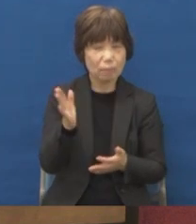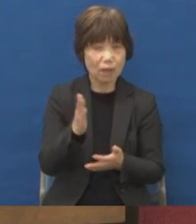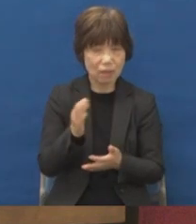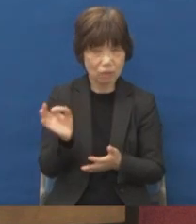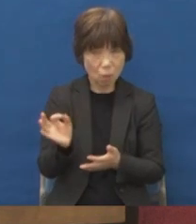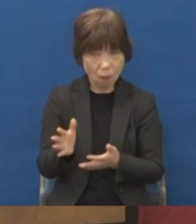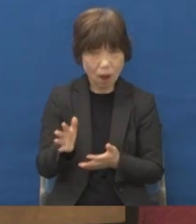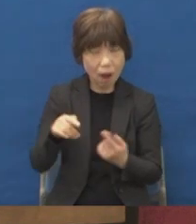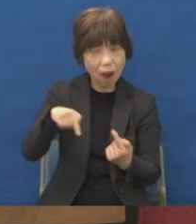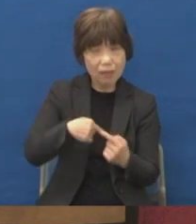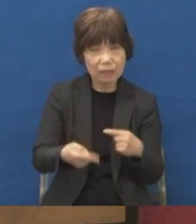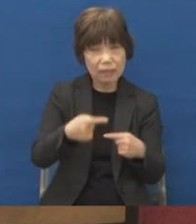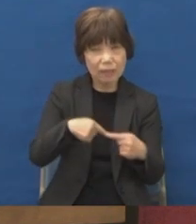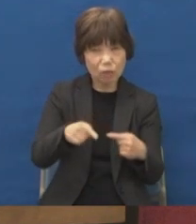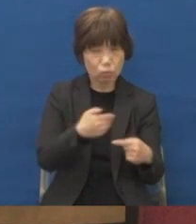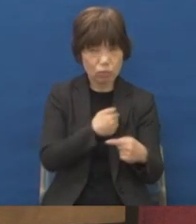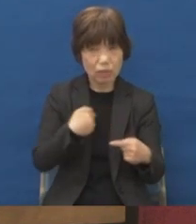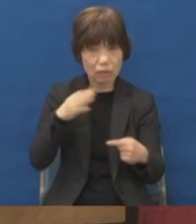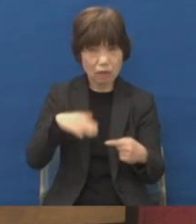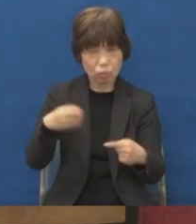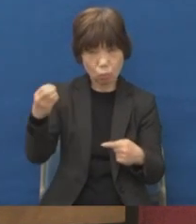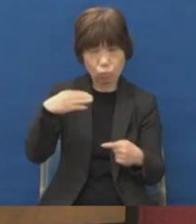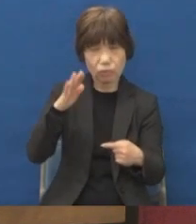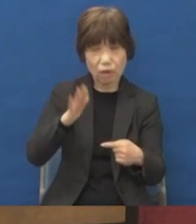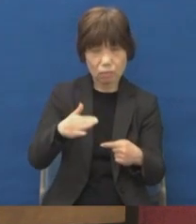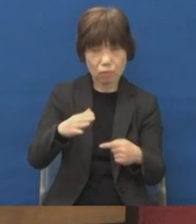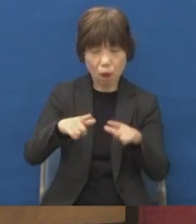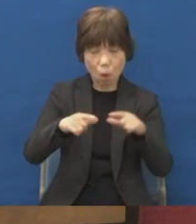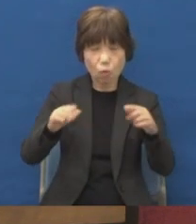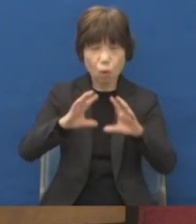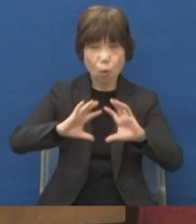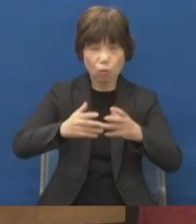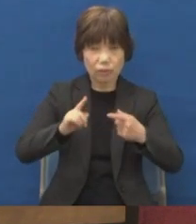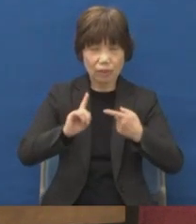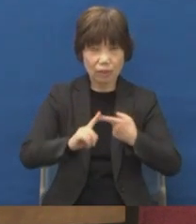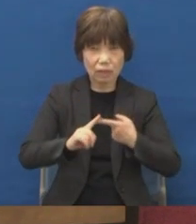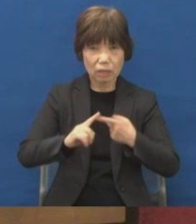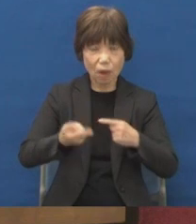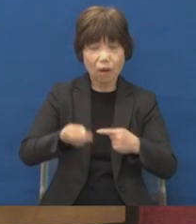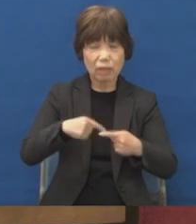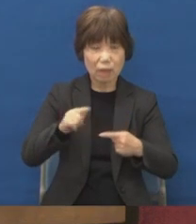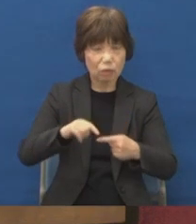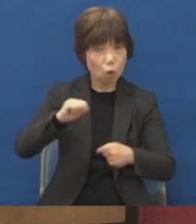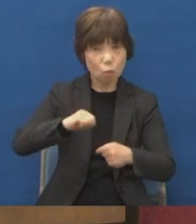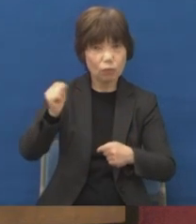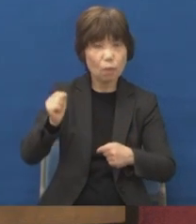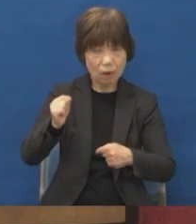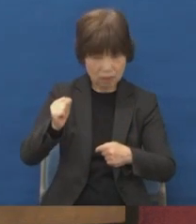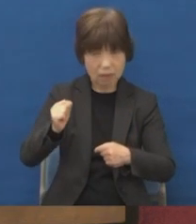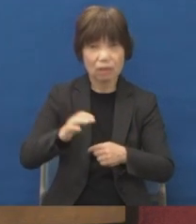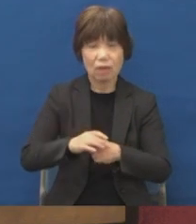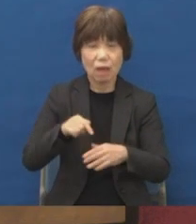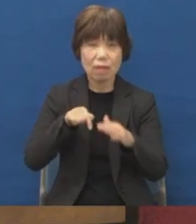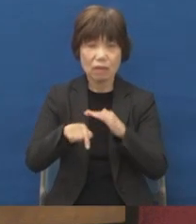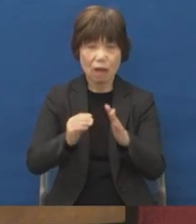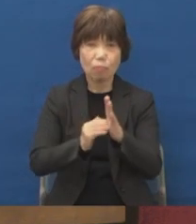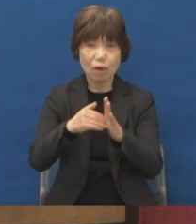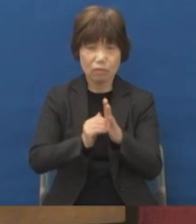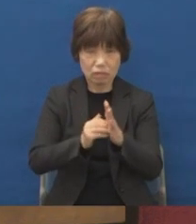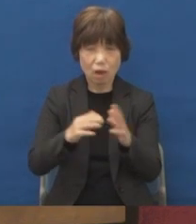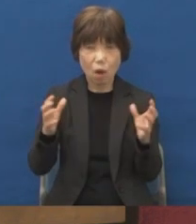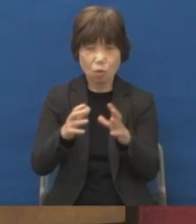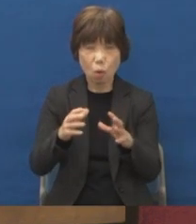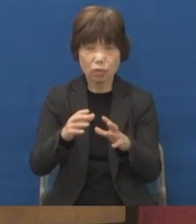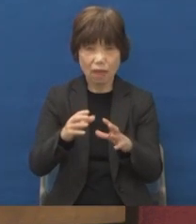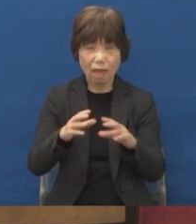クルできていると主張していますが、国際的にはリサイクルとは認められていません。なぜならプラスチックや合成繊維などを